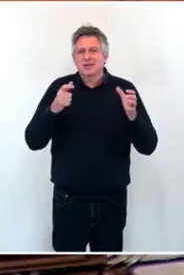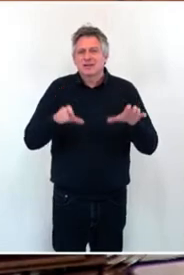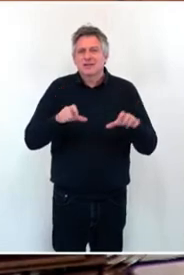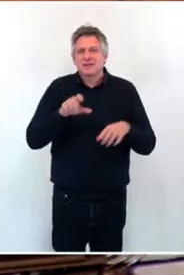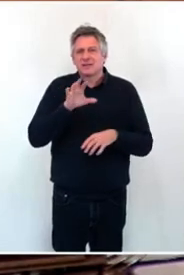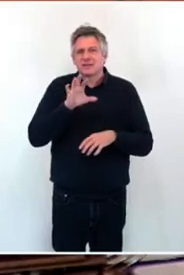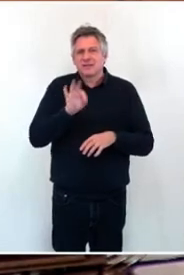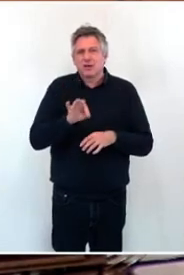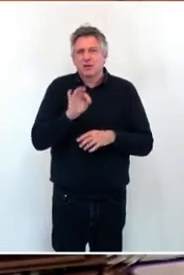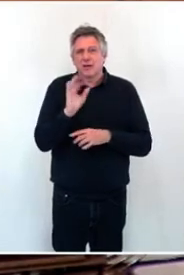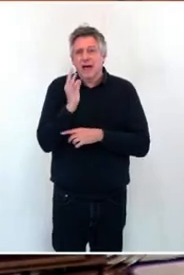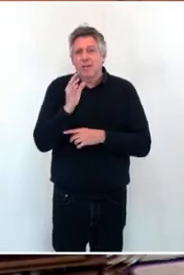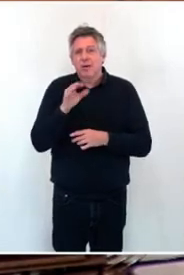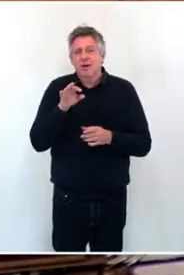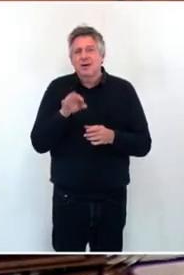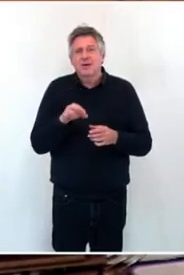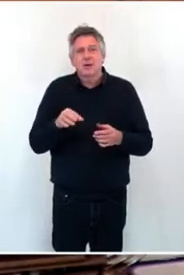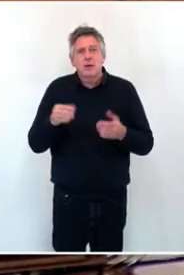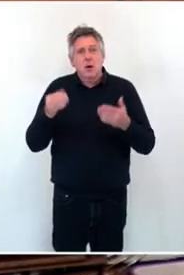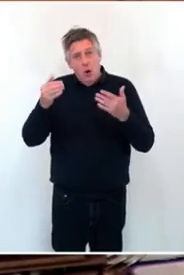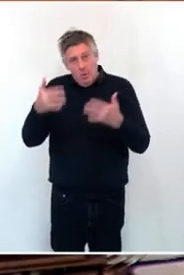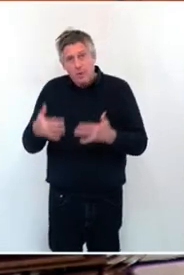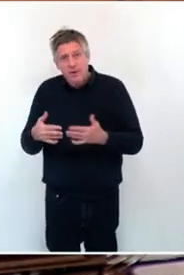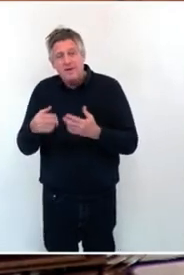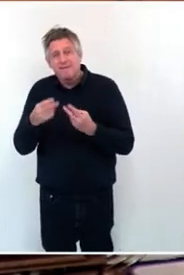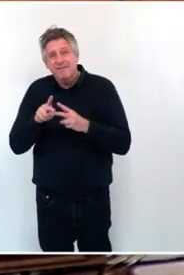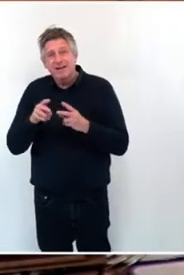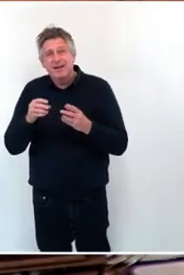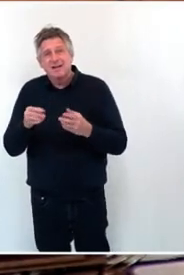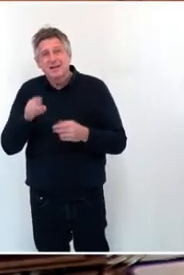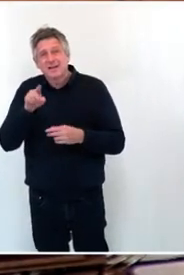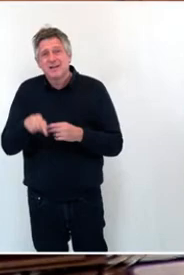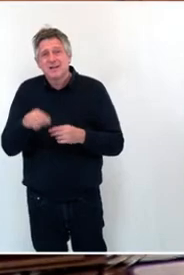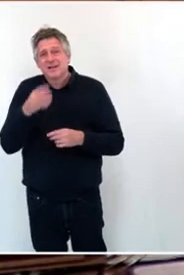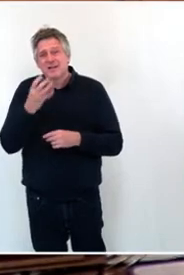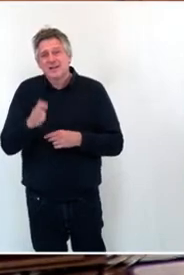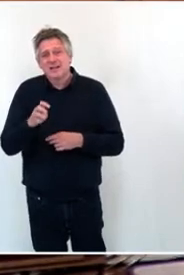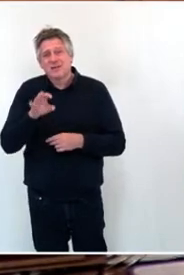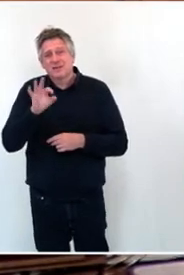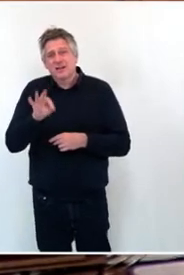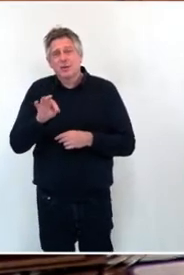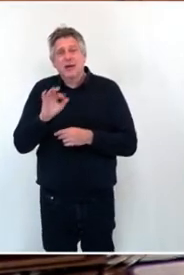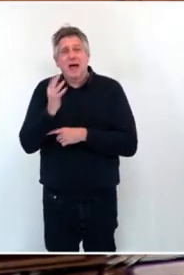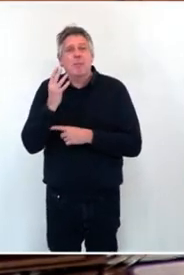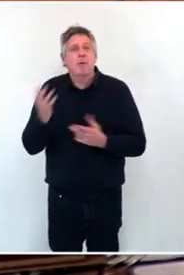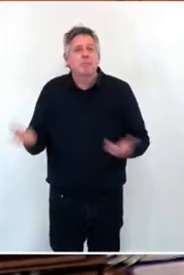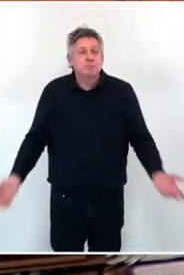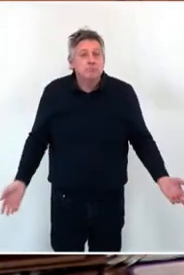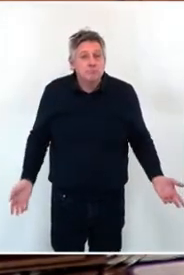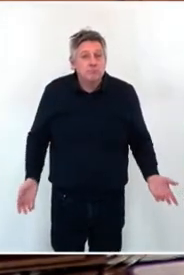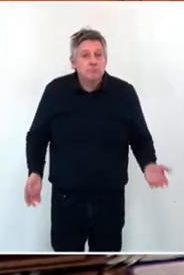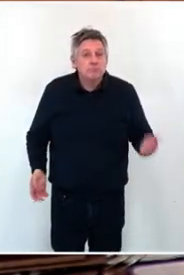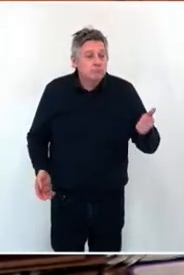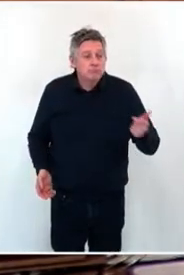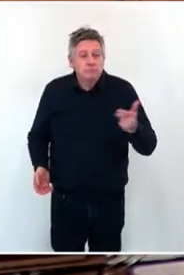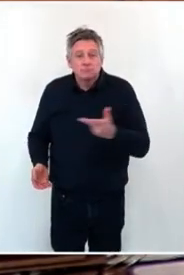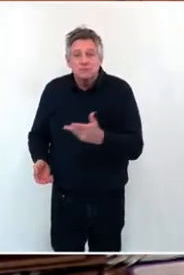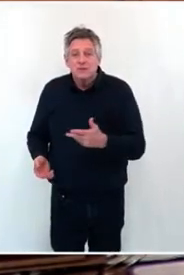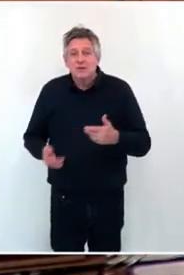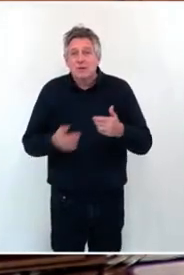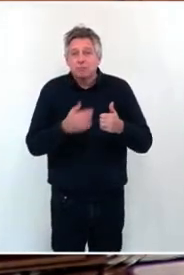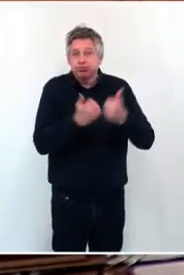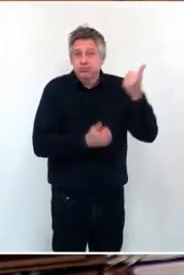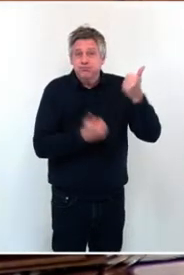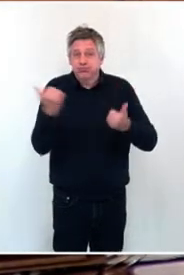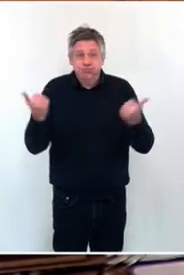750 arbres et l'open data de la métropole indique 450 arbres. Alors là, il n'y a rien qui